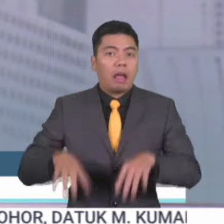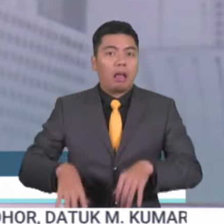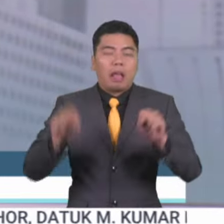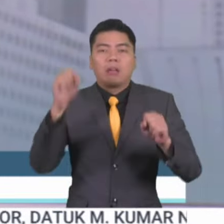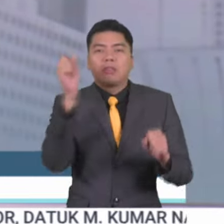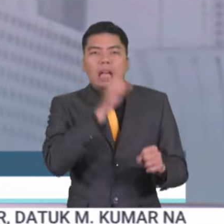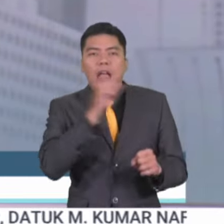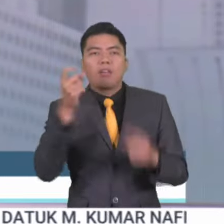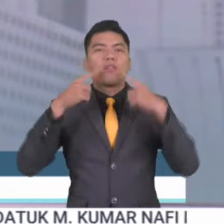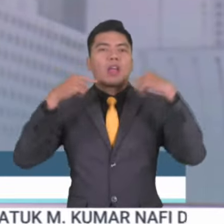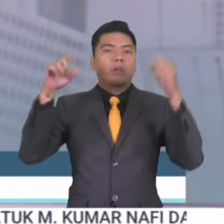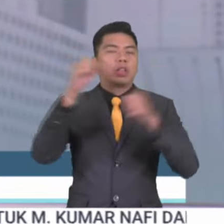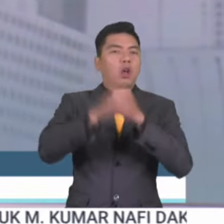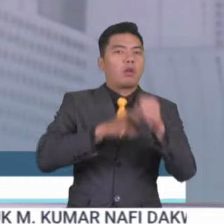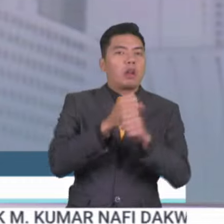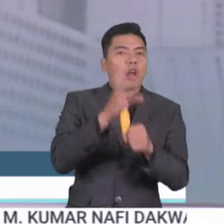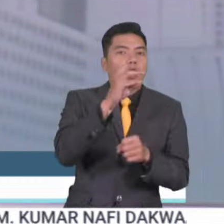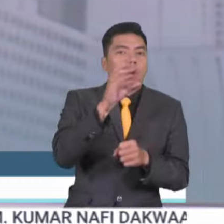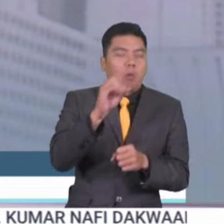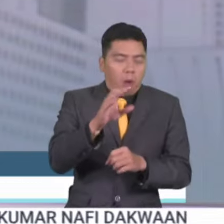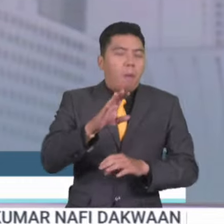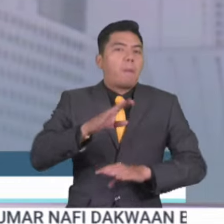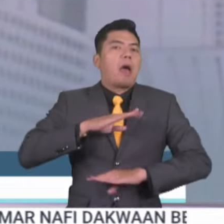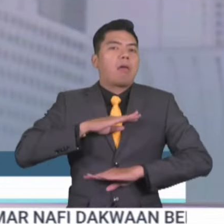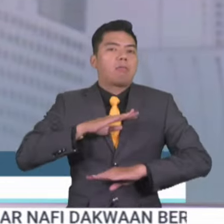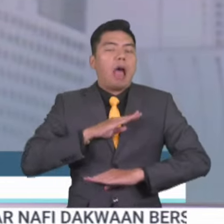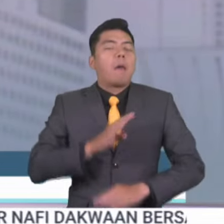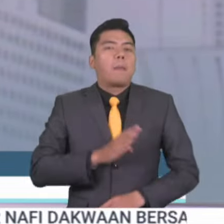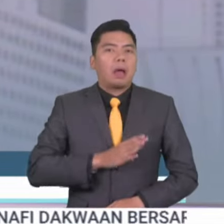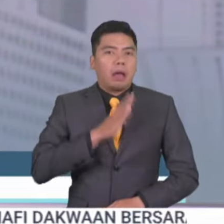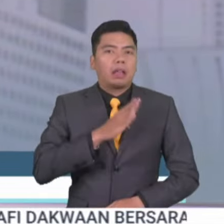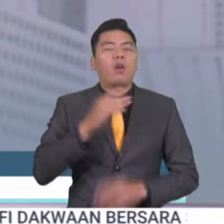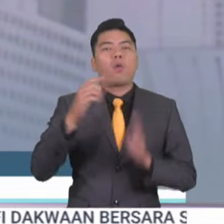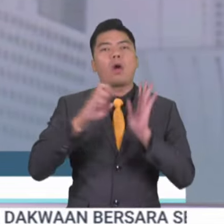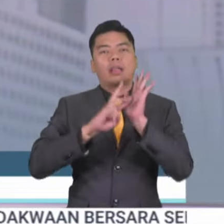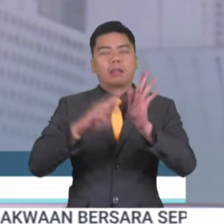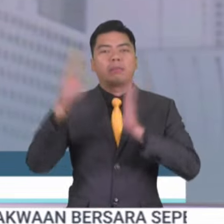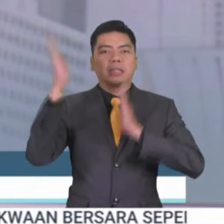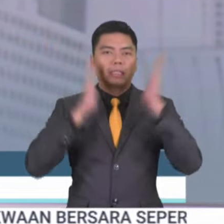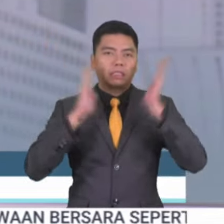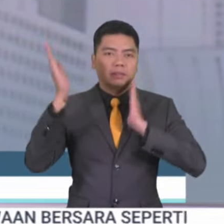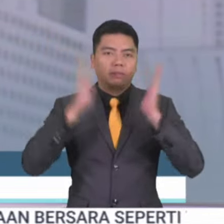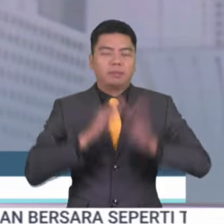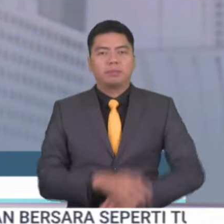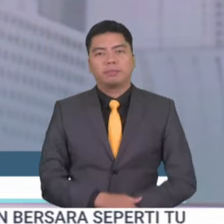genre pop 60-an itu berbangga mewakili Malaysia dalam anugerah berkenaan.